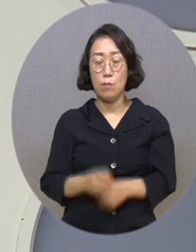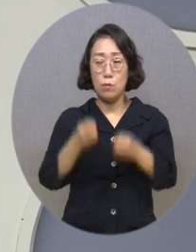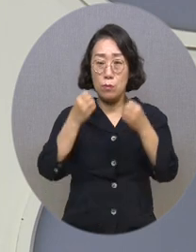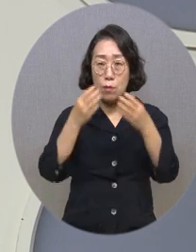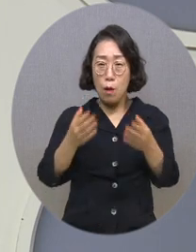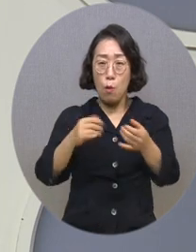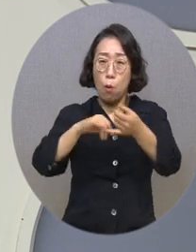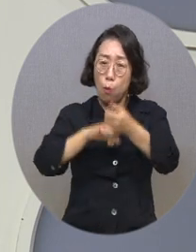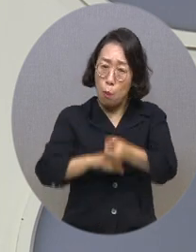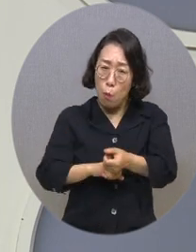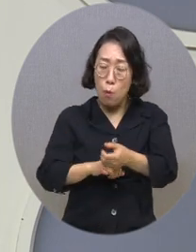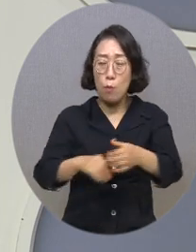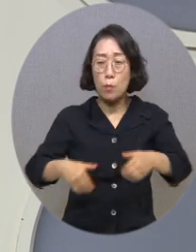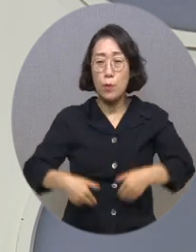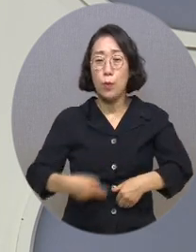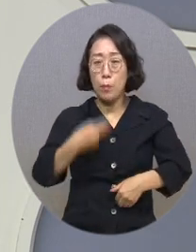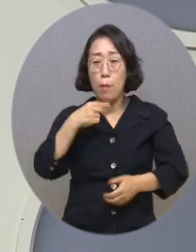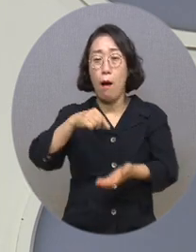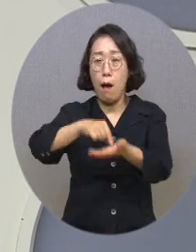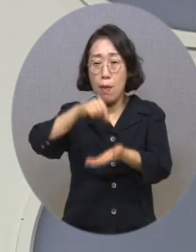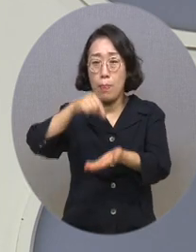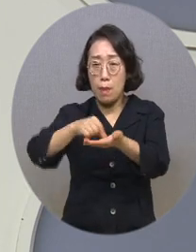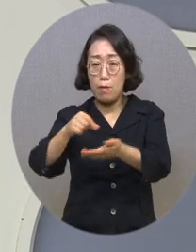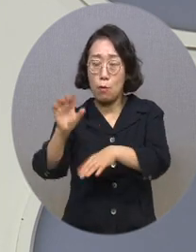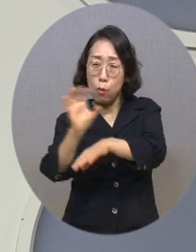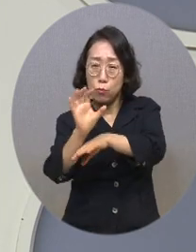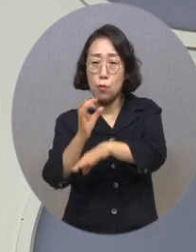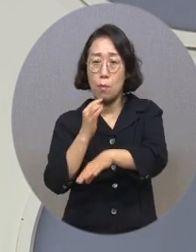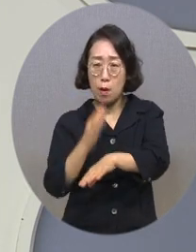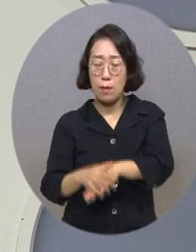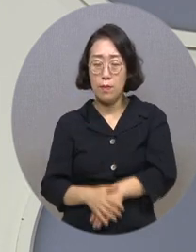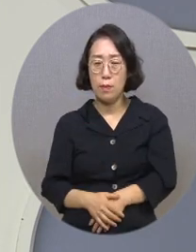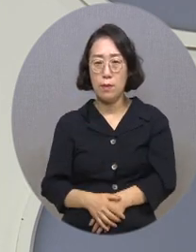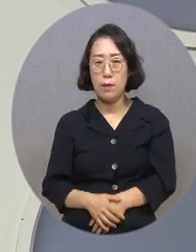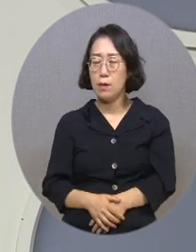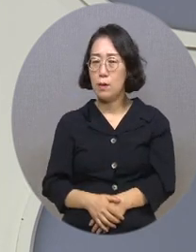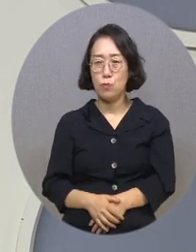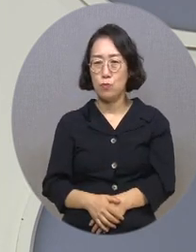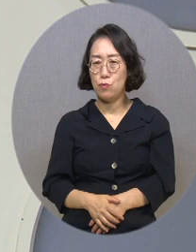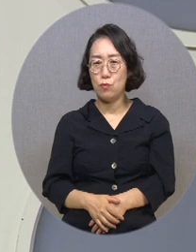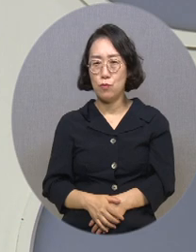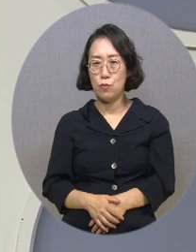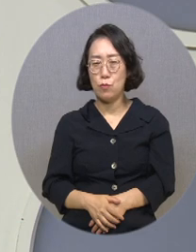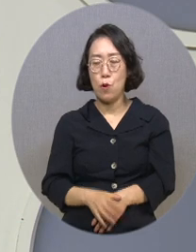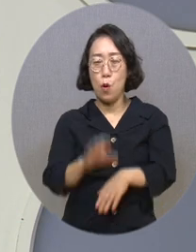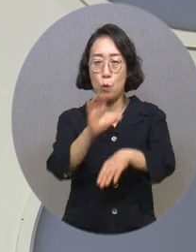필요 없는 그러한 단순 작업이거든요. 그래서 이게 세 분화 시켜갖고